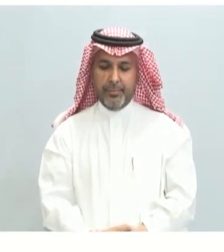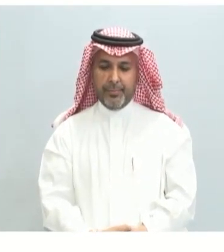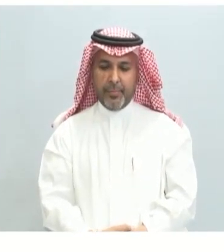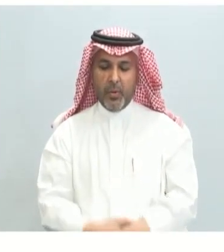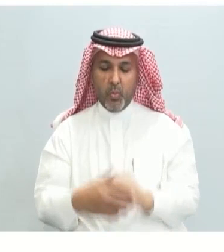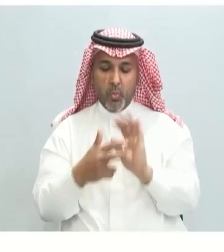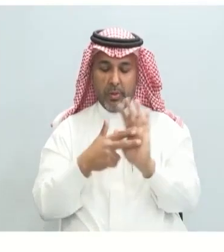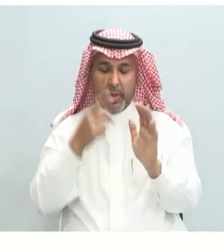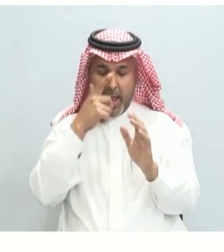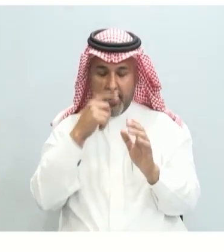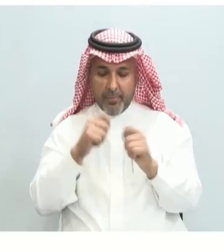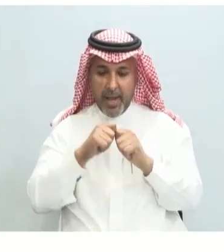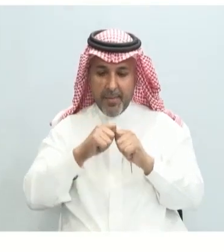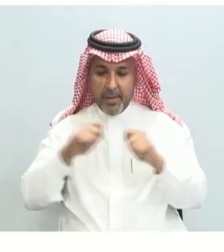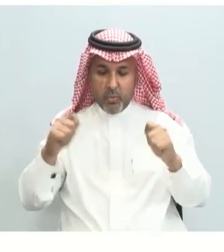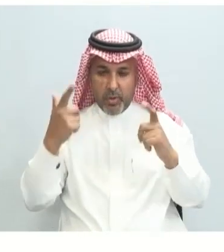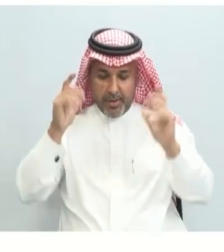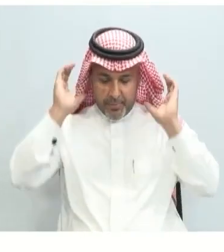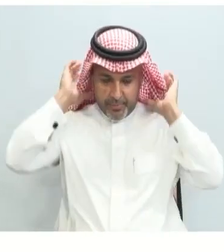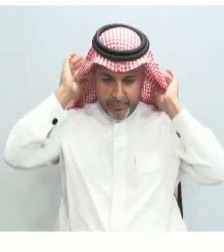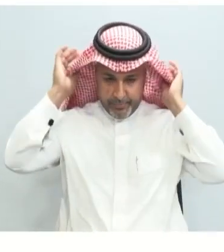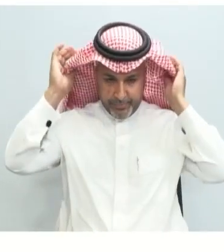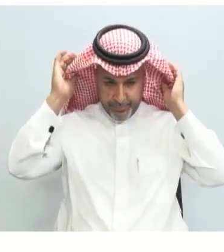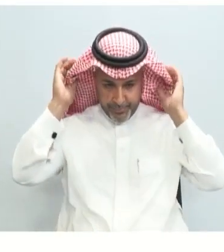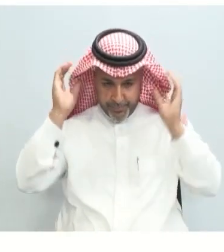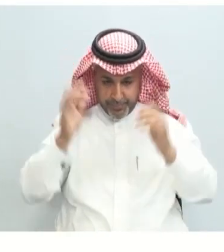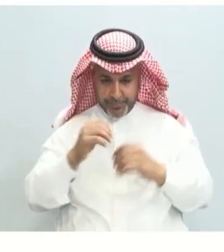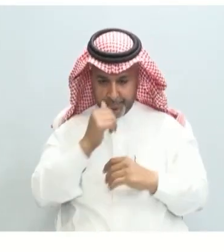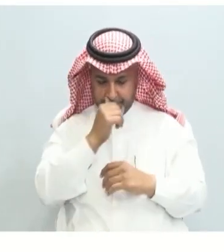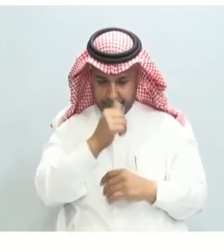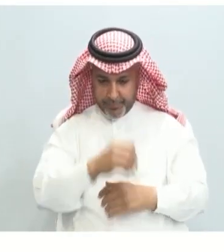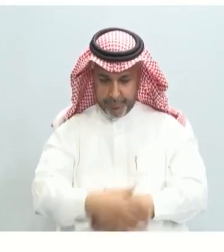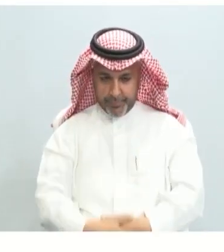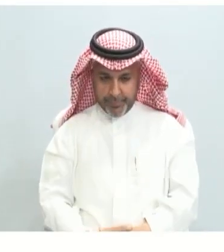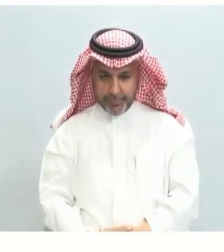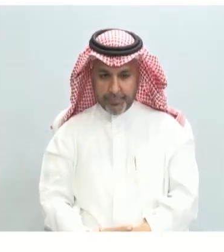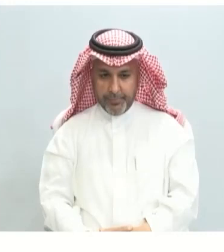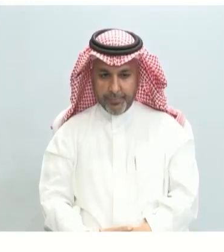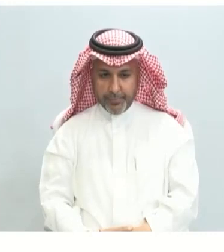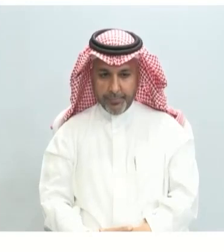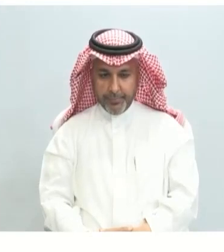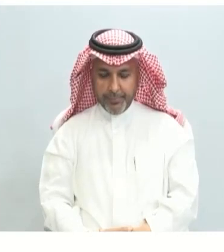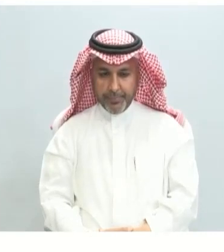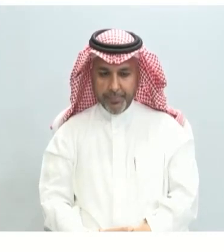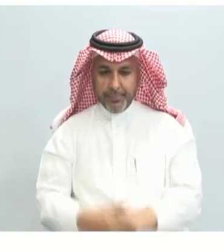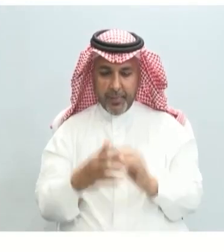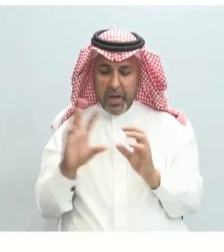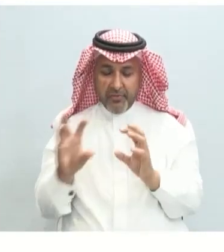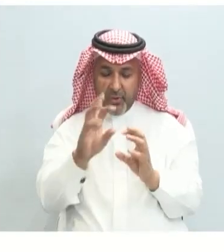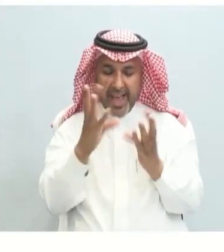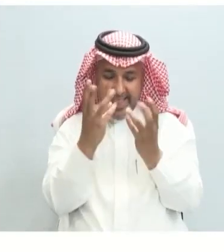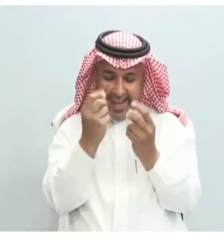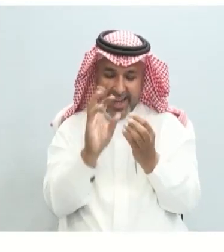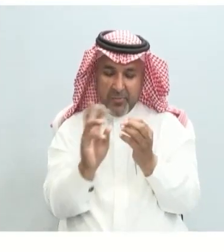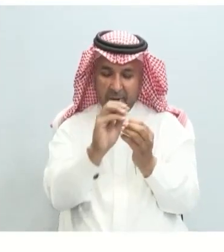4 تربيع ناقصا 2 في 5 في 4 ضرب كوساين